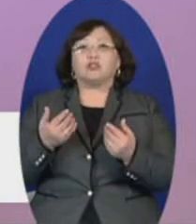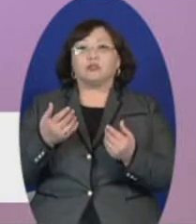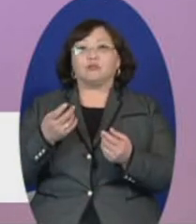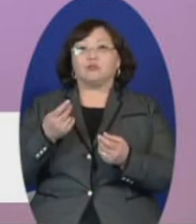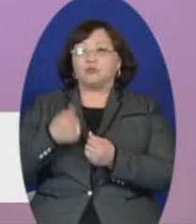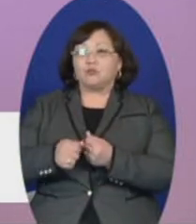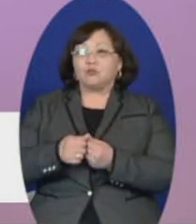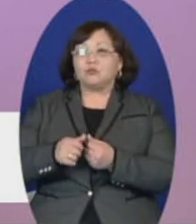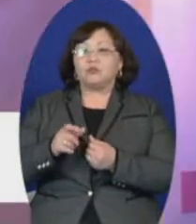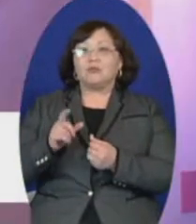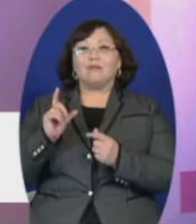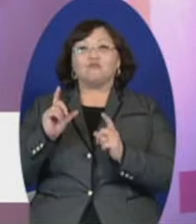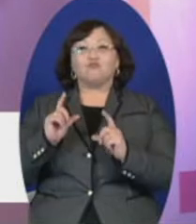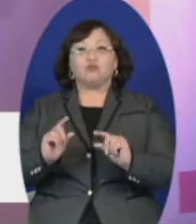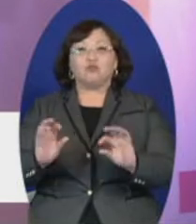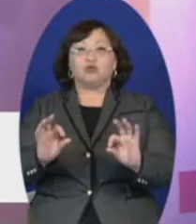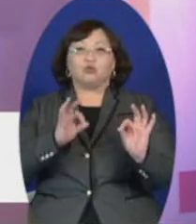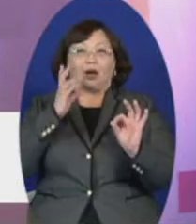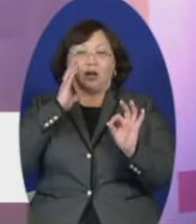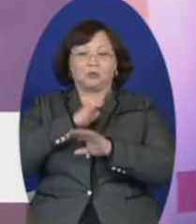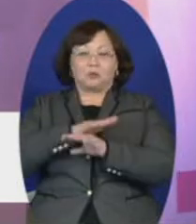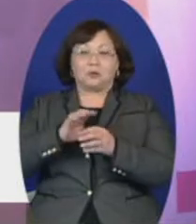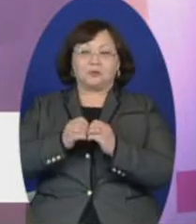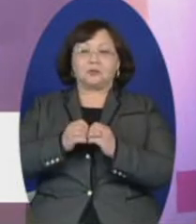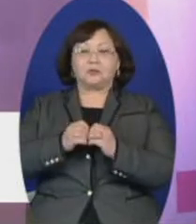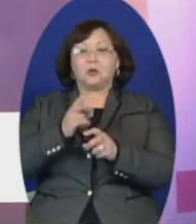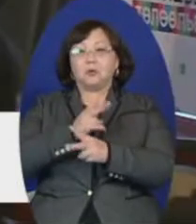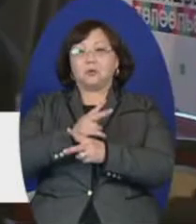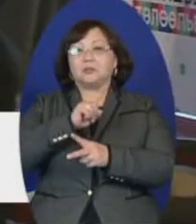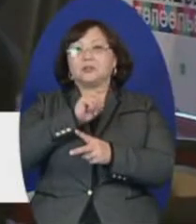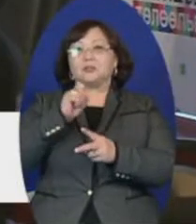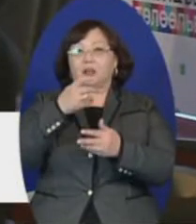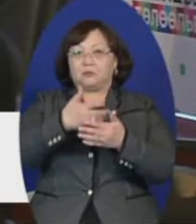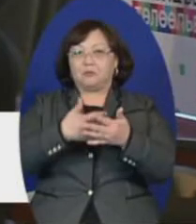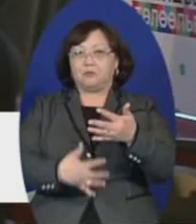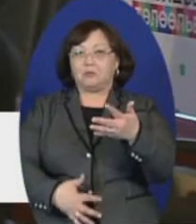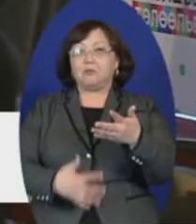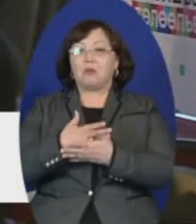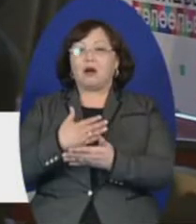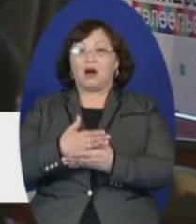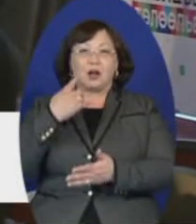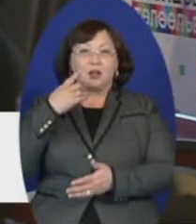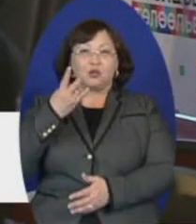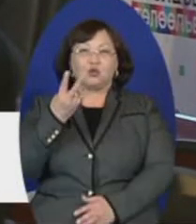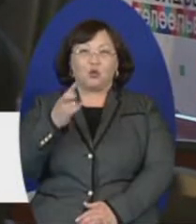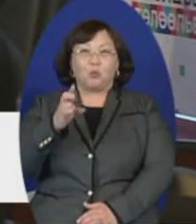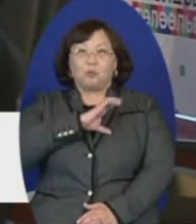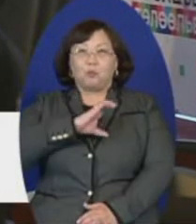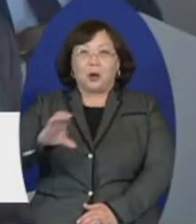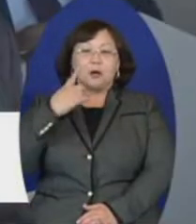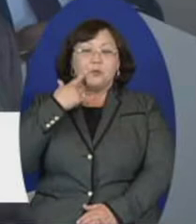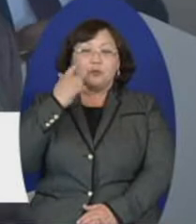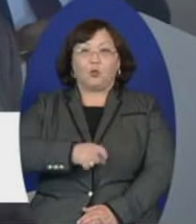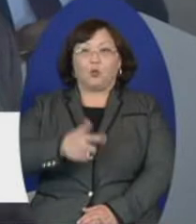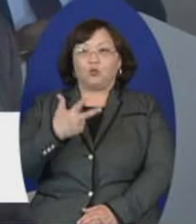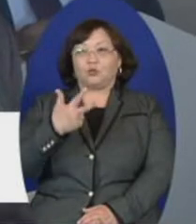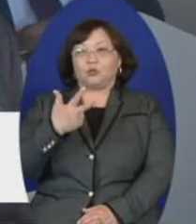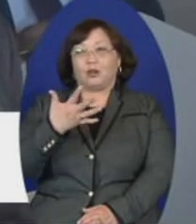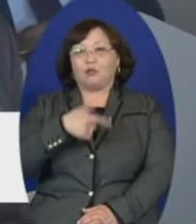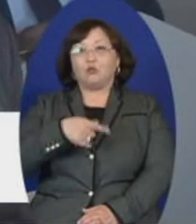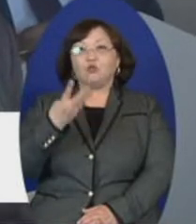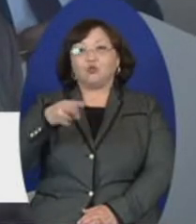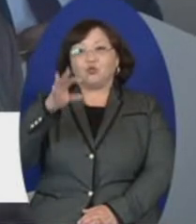детал заалтууд бол байгаа. Харин нэгдсэн үндэсний байгууллага эмэгтэй нэр дэвшигчдийн квотыг 35-40% хүрэхэд хамтарч ажиллана